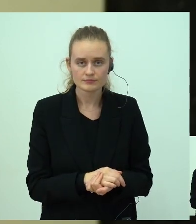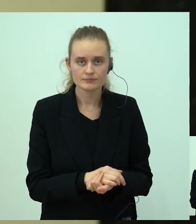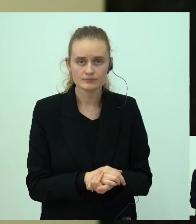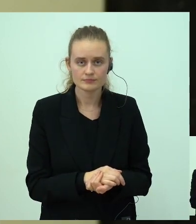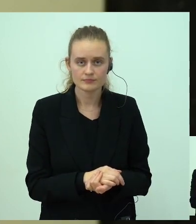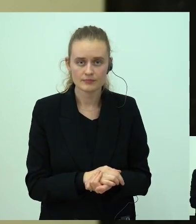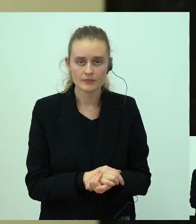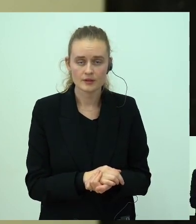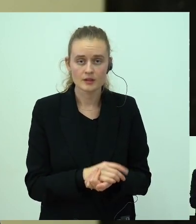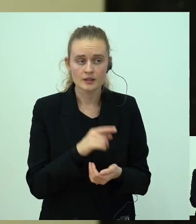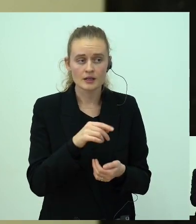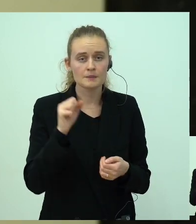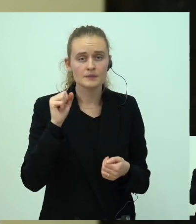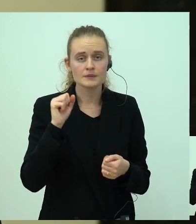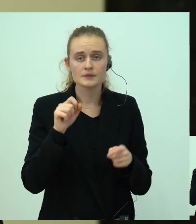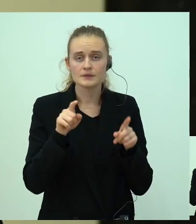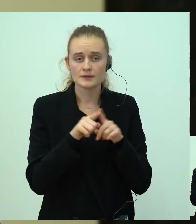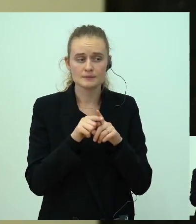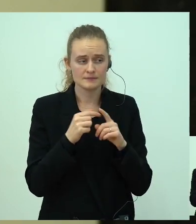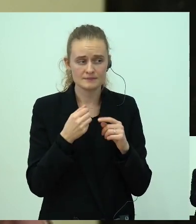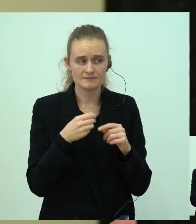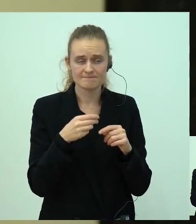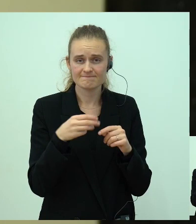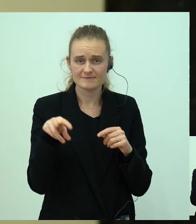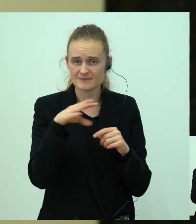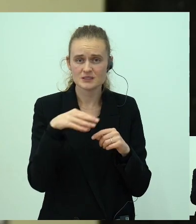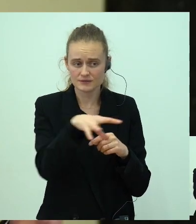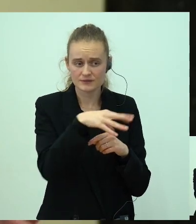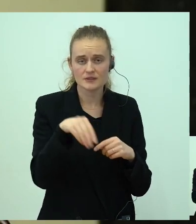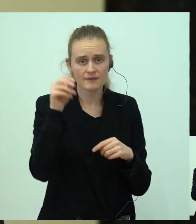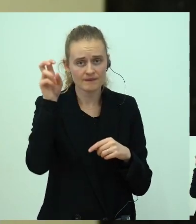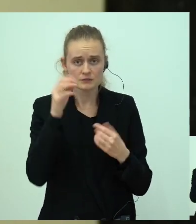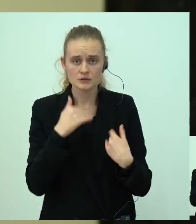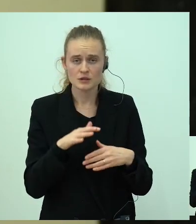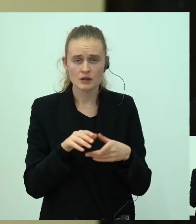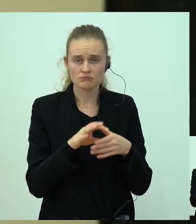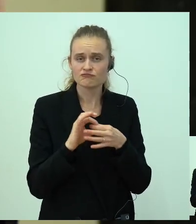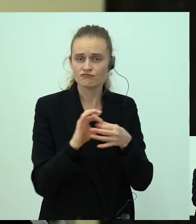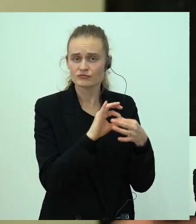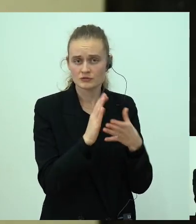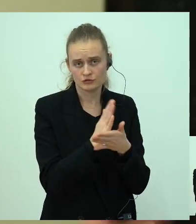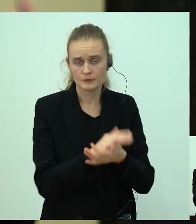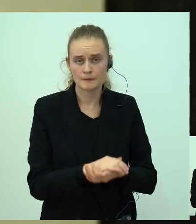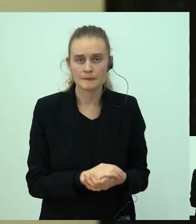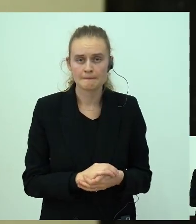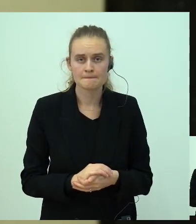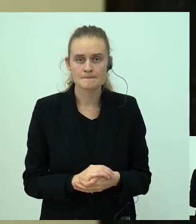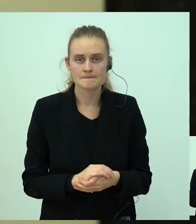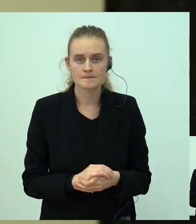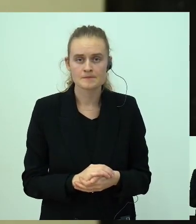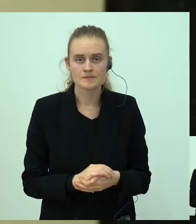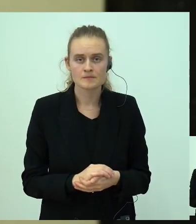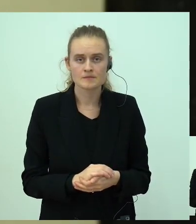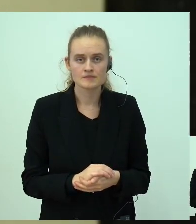tos demokratijos daro tą išvien. Kuomet aš ruošiausi šiam pasisakymui, aš